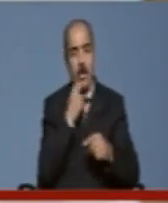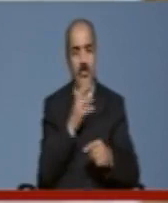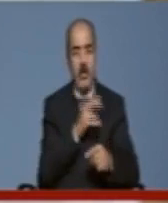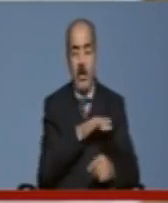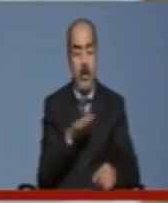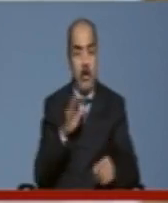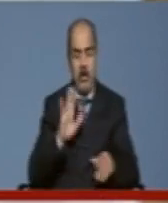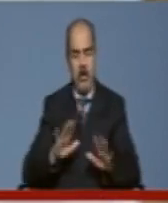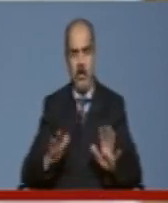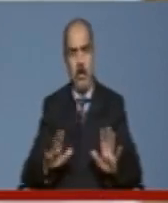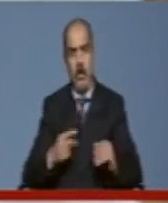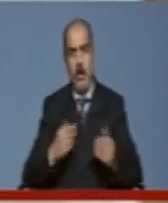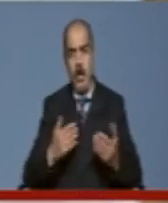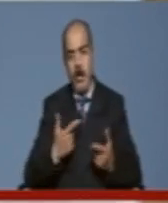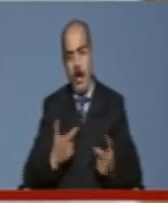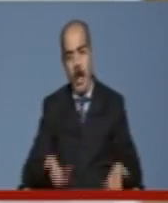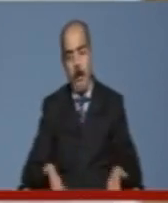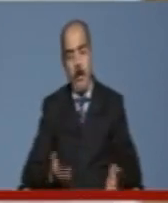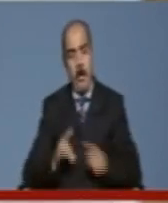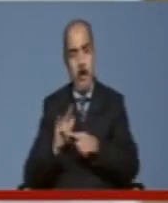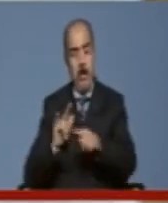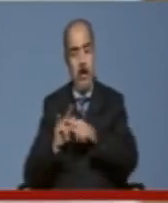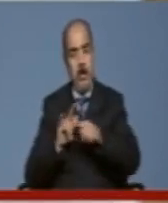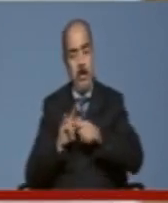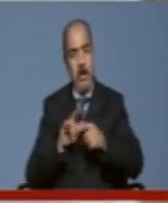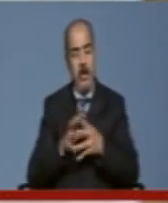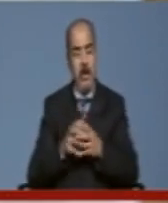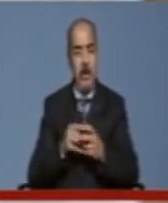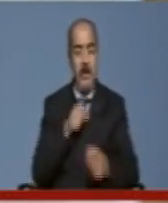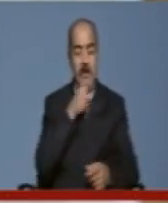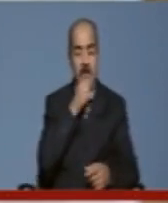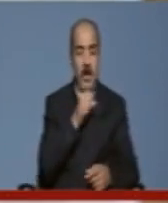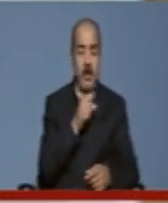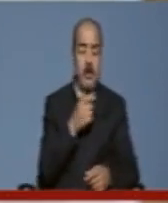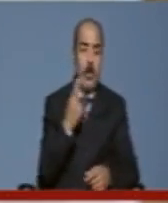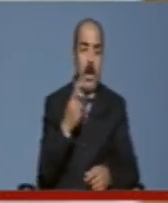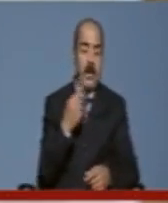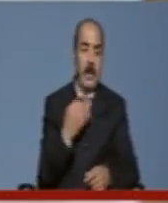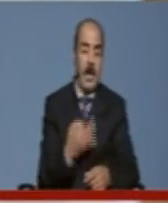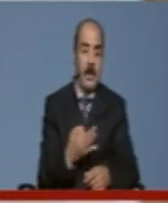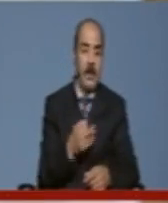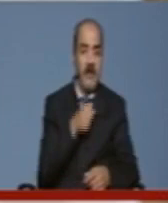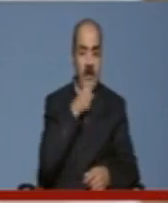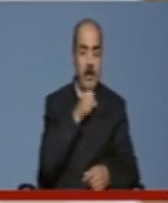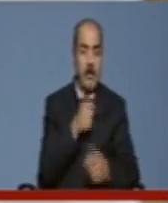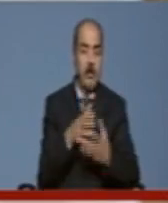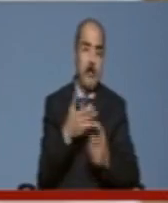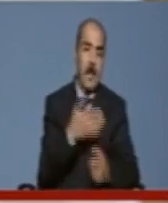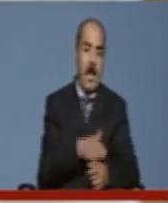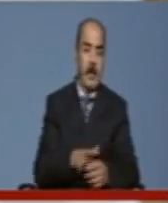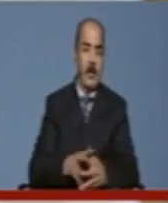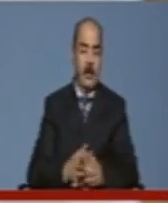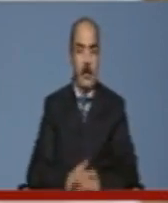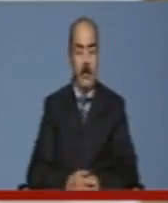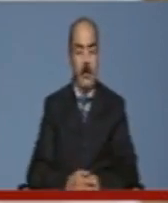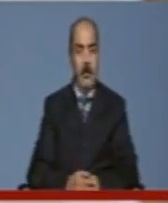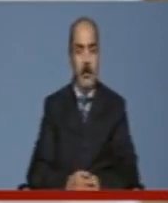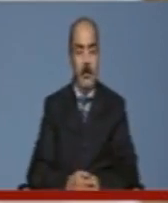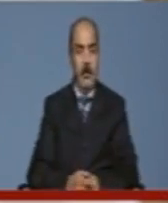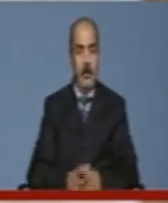بدون مبرر. وهنا أيضا قتل فرنسيون، 31 مواطن فرنسي قتلوا في